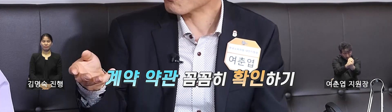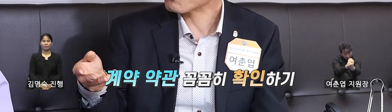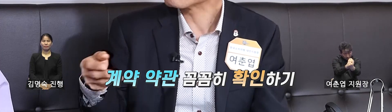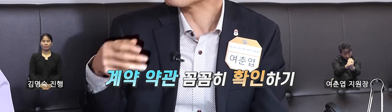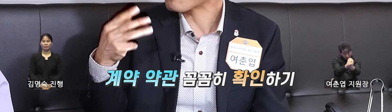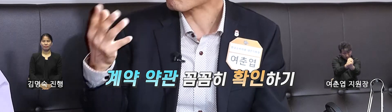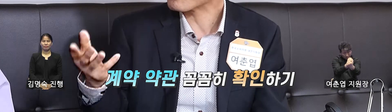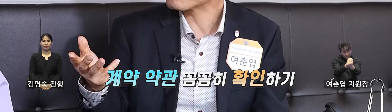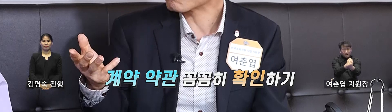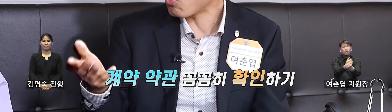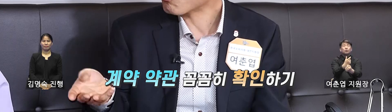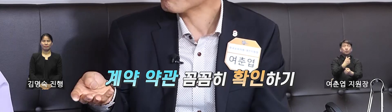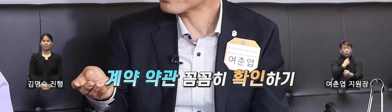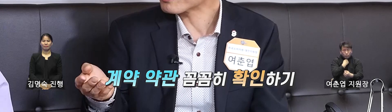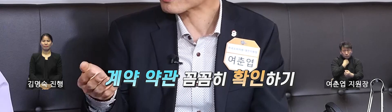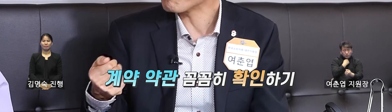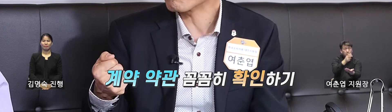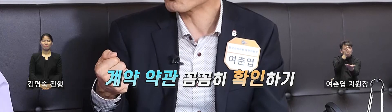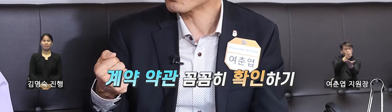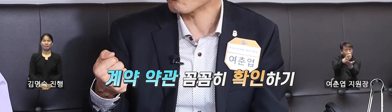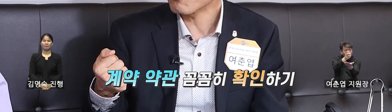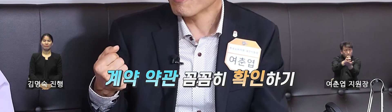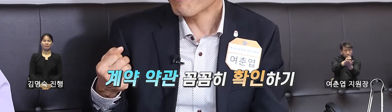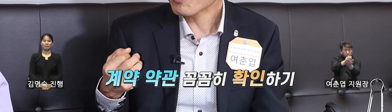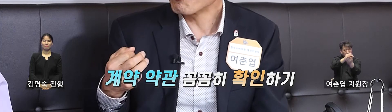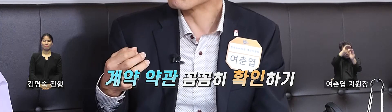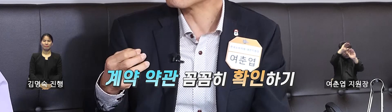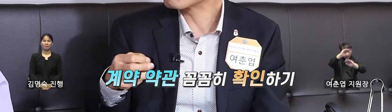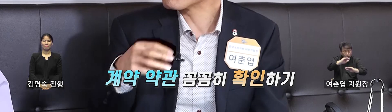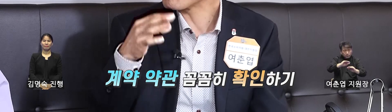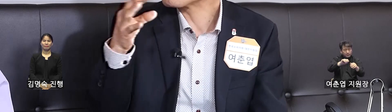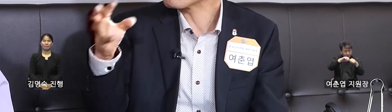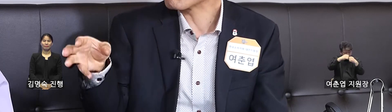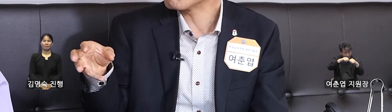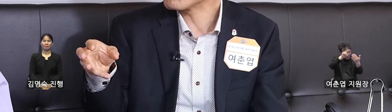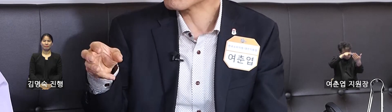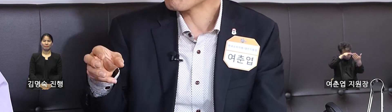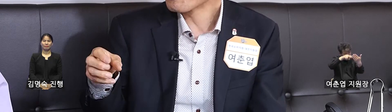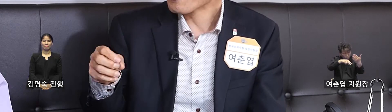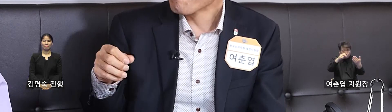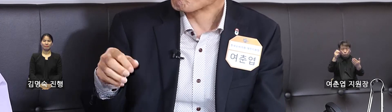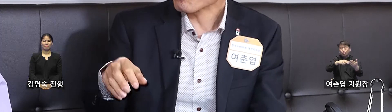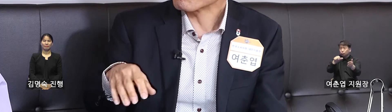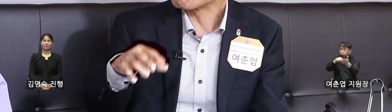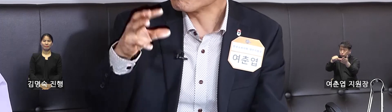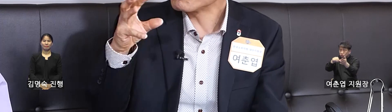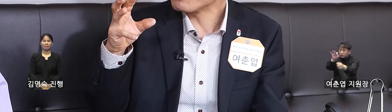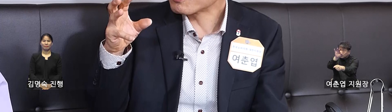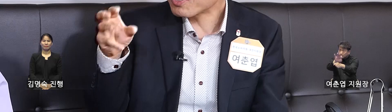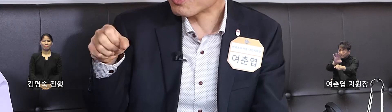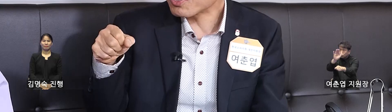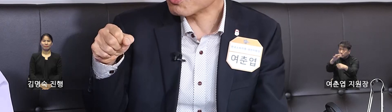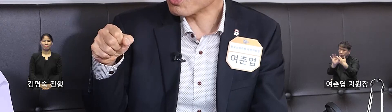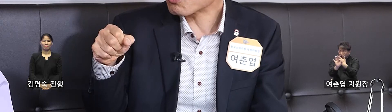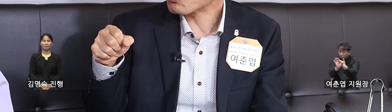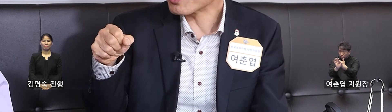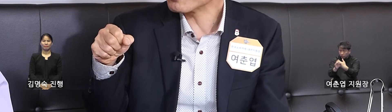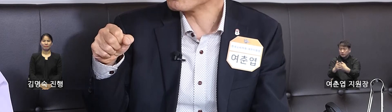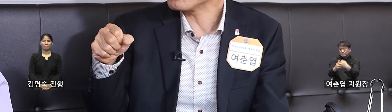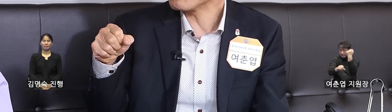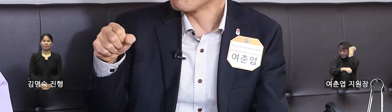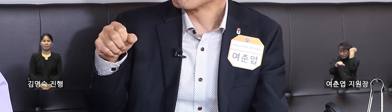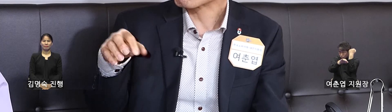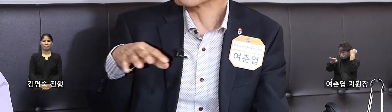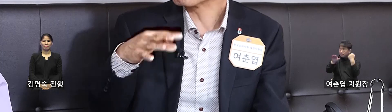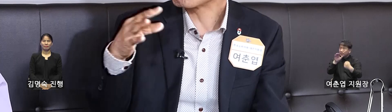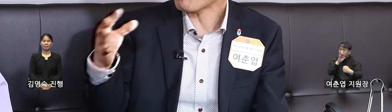계약 내용 약관을 꼼꼼히 살펴보시고 물건을 구입하신다고 하면은 어떤 품질 기준에